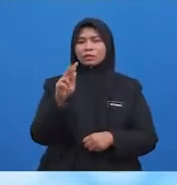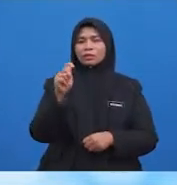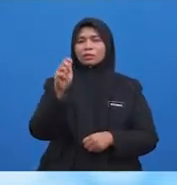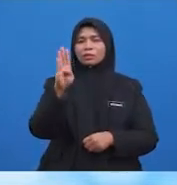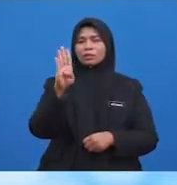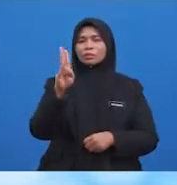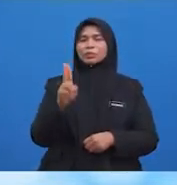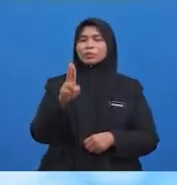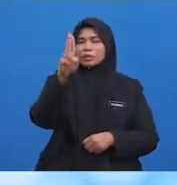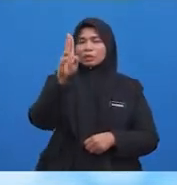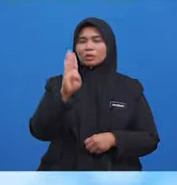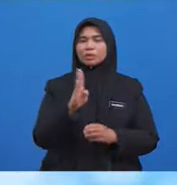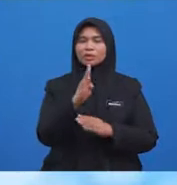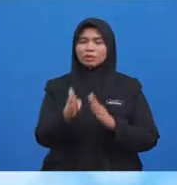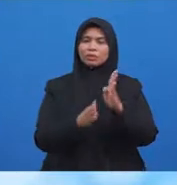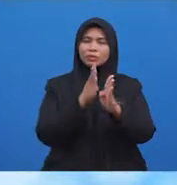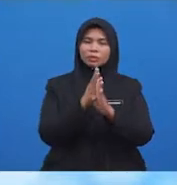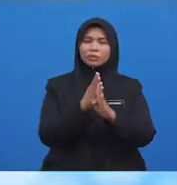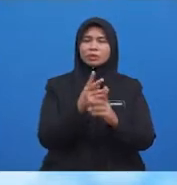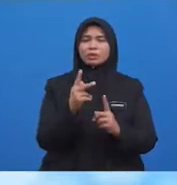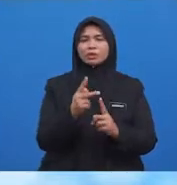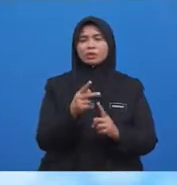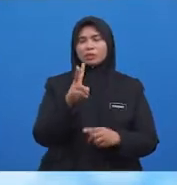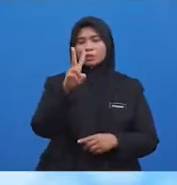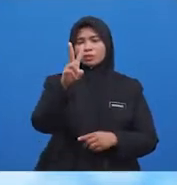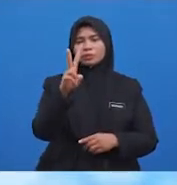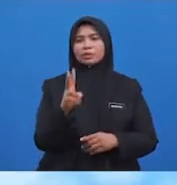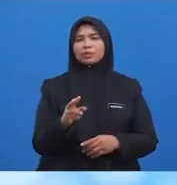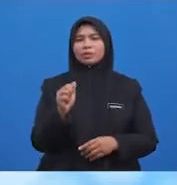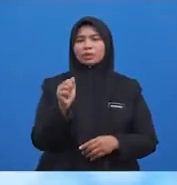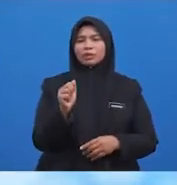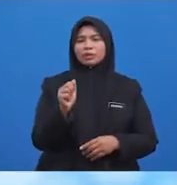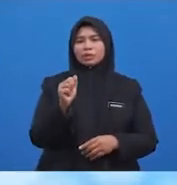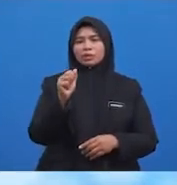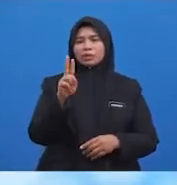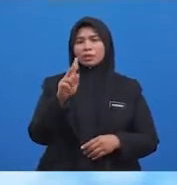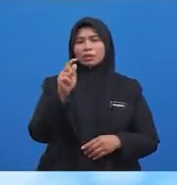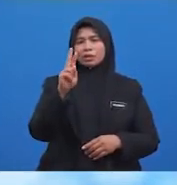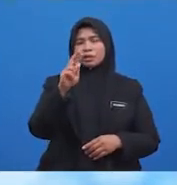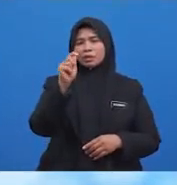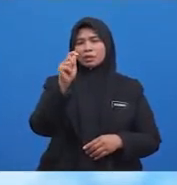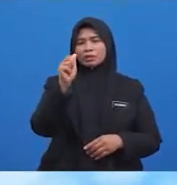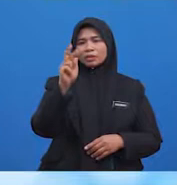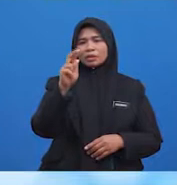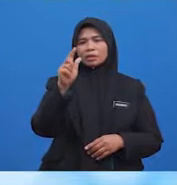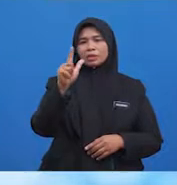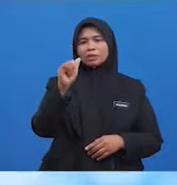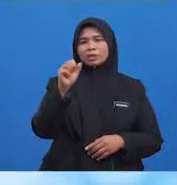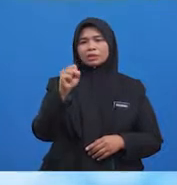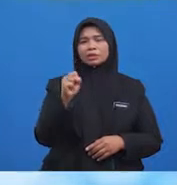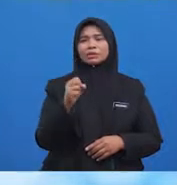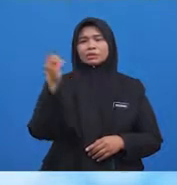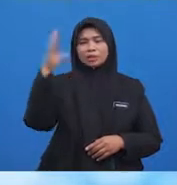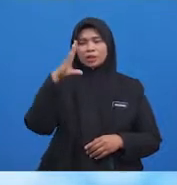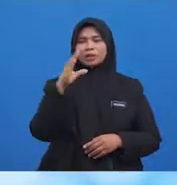bumi dan yang kedua Aurora australis atau cahaya